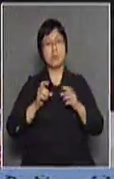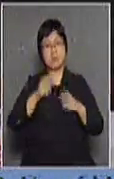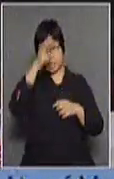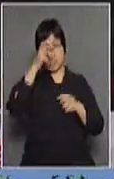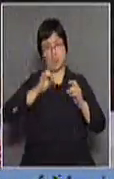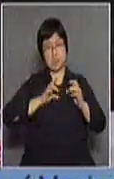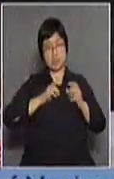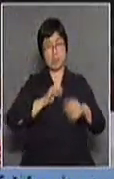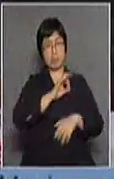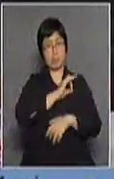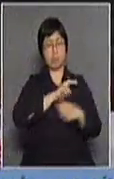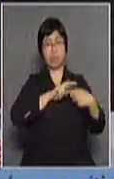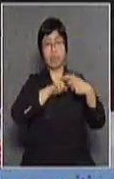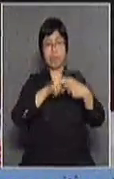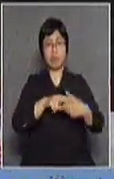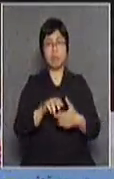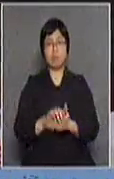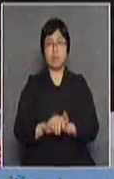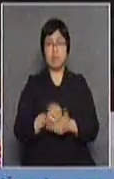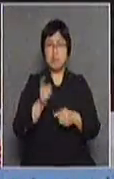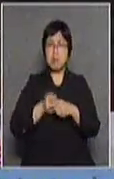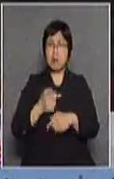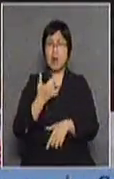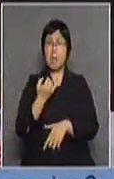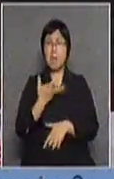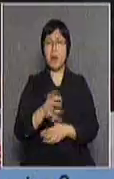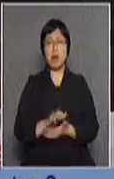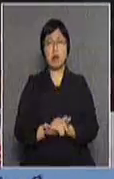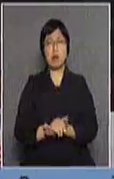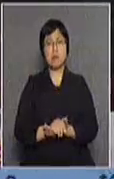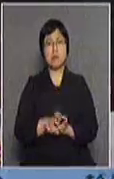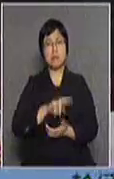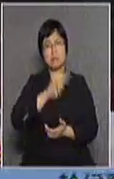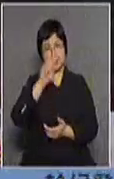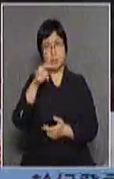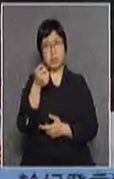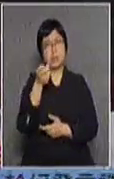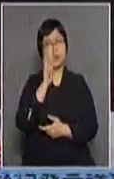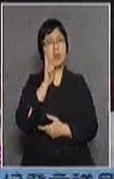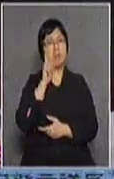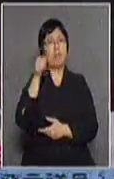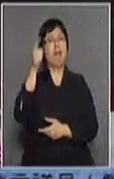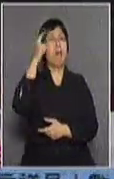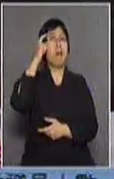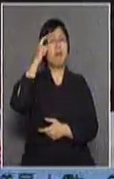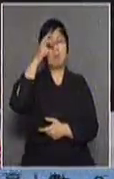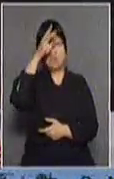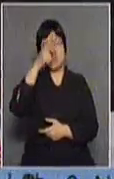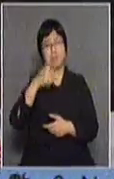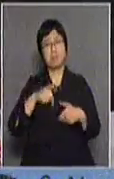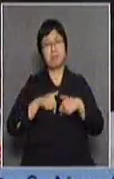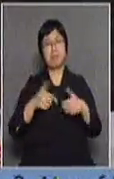廣。但是事實又是不是這樣呢？我們看一個很小的例子就知道政府是無心這樣